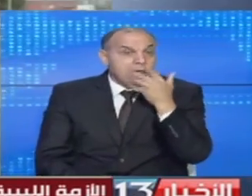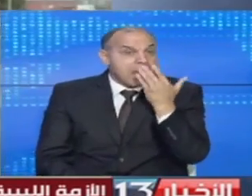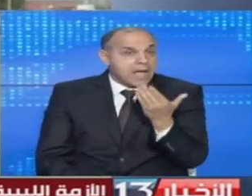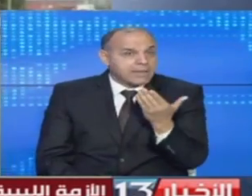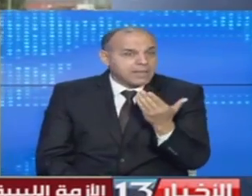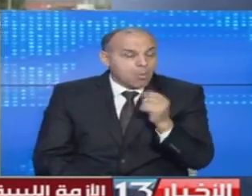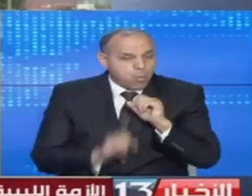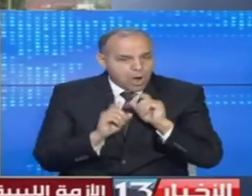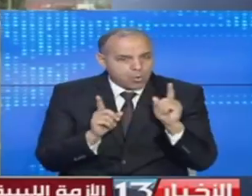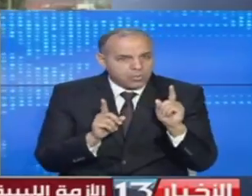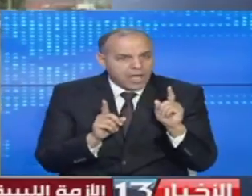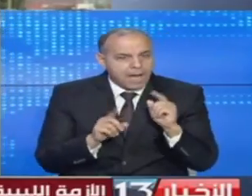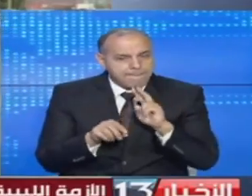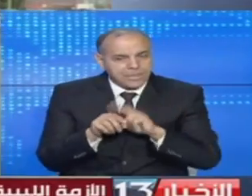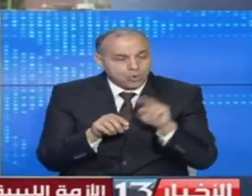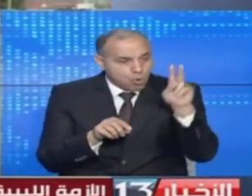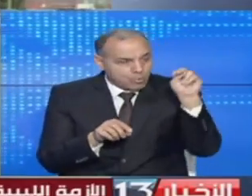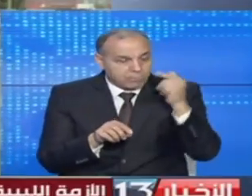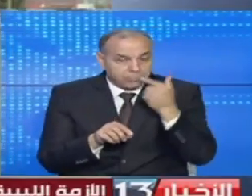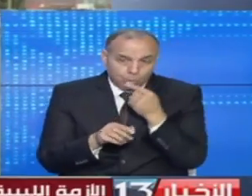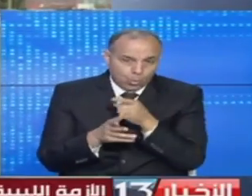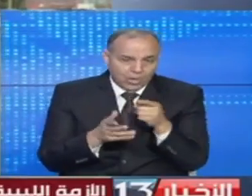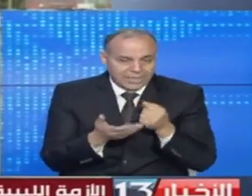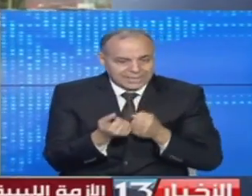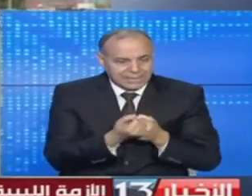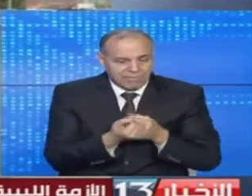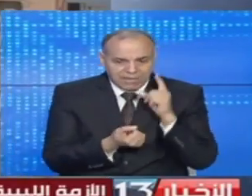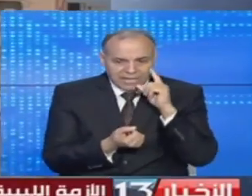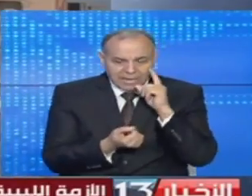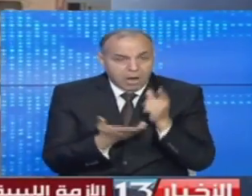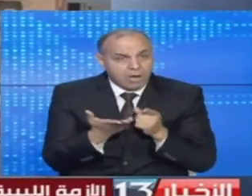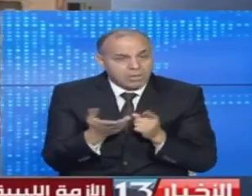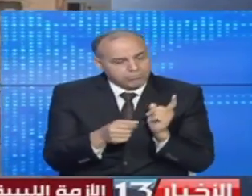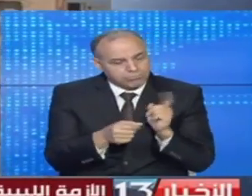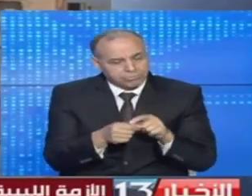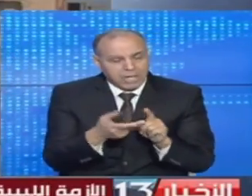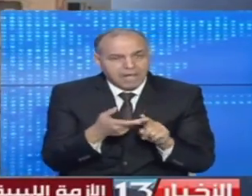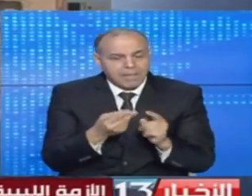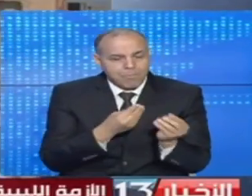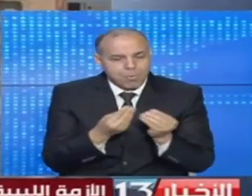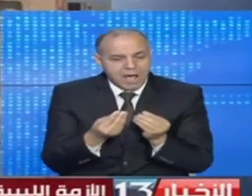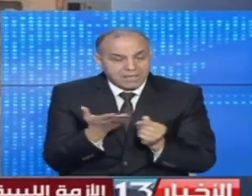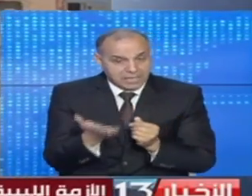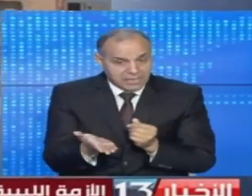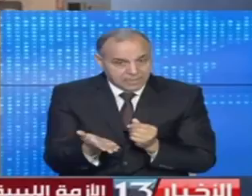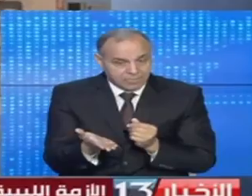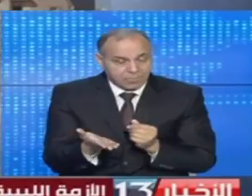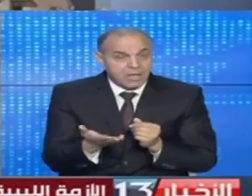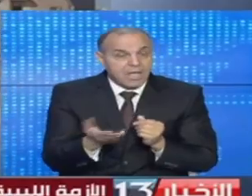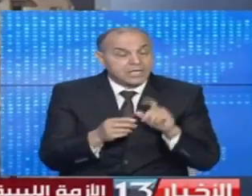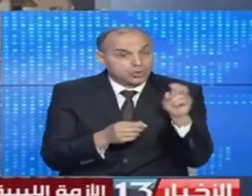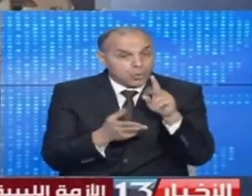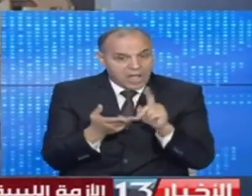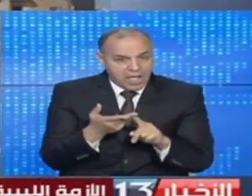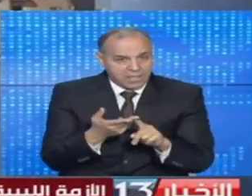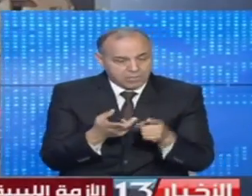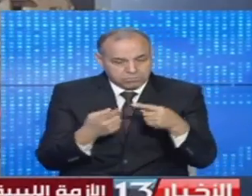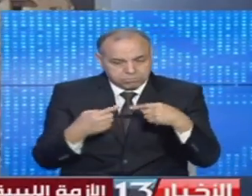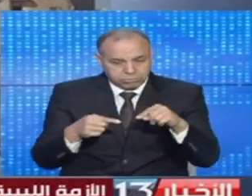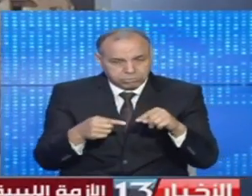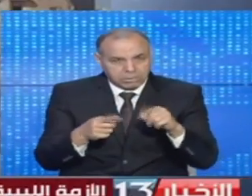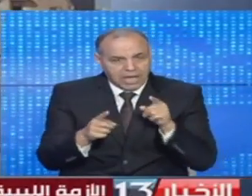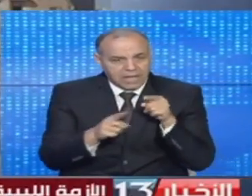واوضحت بعثه الامم المتحده للدعم في ليبيا التي تشارك في المباحثات ان هذه الجوله تنعقد